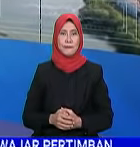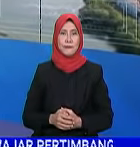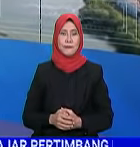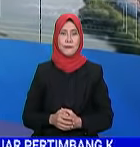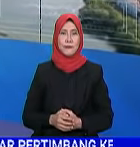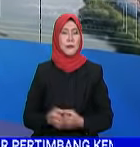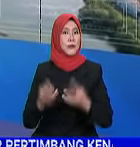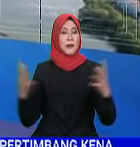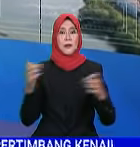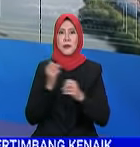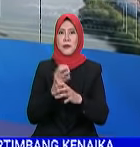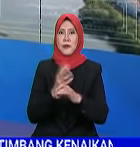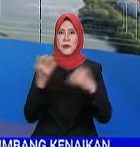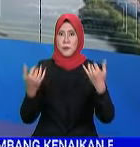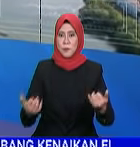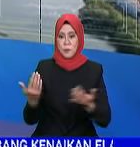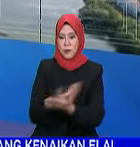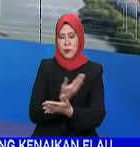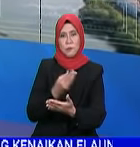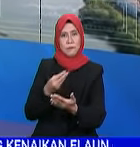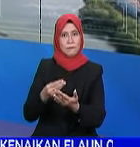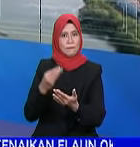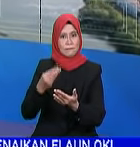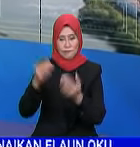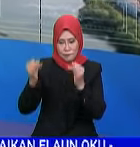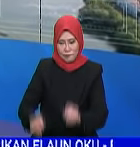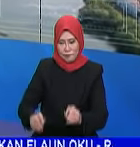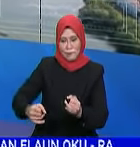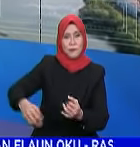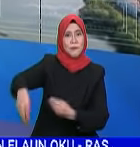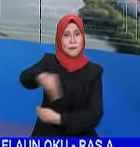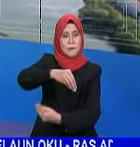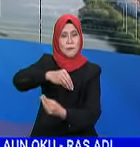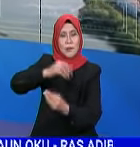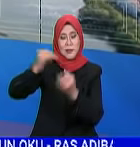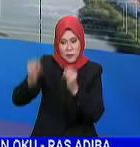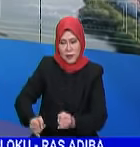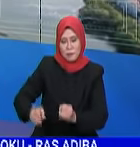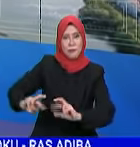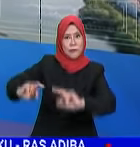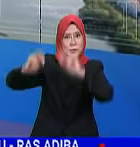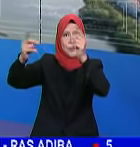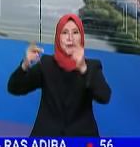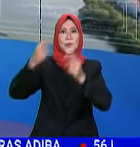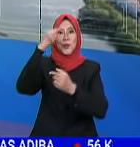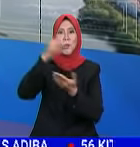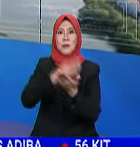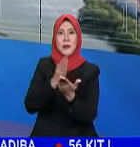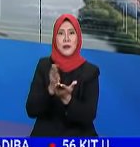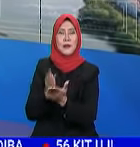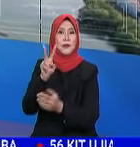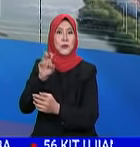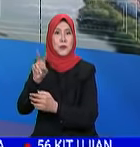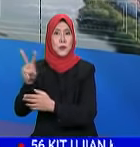Beberapa inisiatif baru memfokuskan pembangunan modal insan belia akan disertakan dalam Belanjawan Sabah 2022